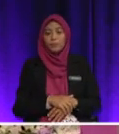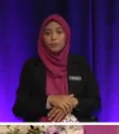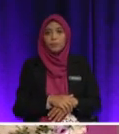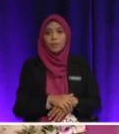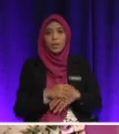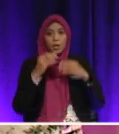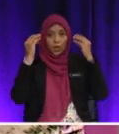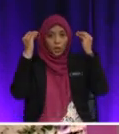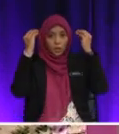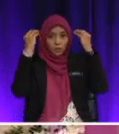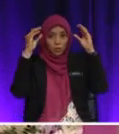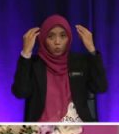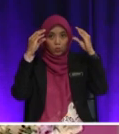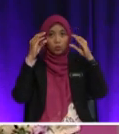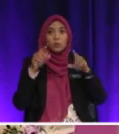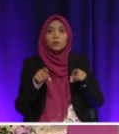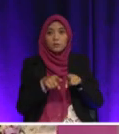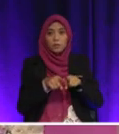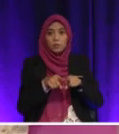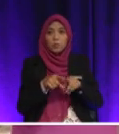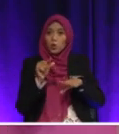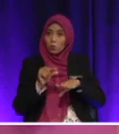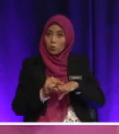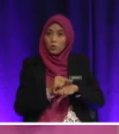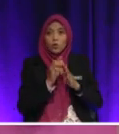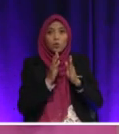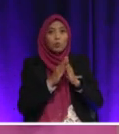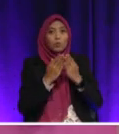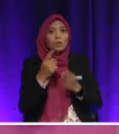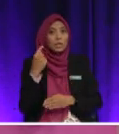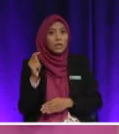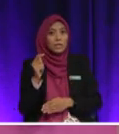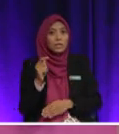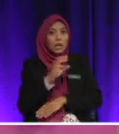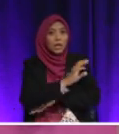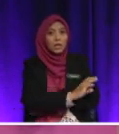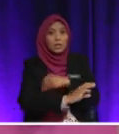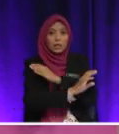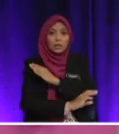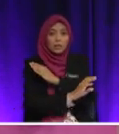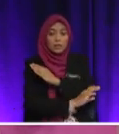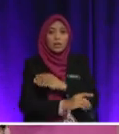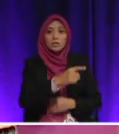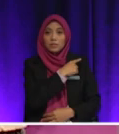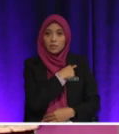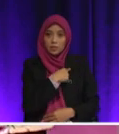diimpor dari negara China dan menggunakan buku teks yang juga dari negara China di samping